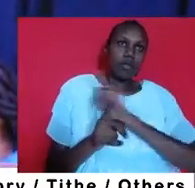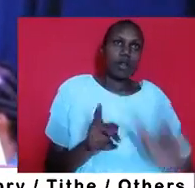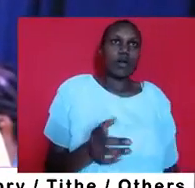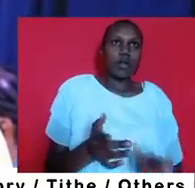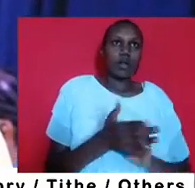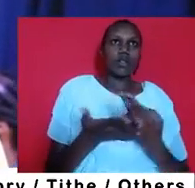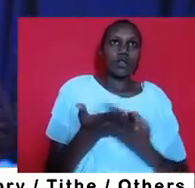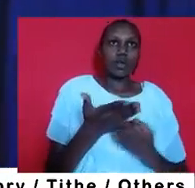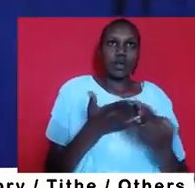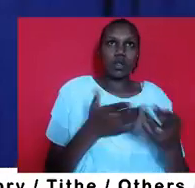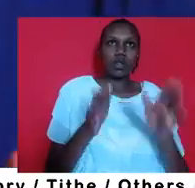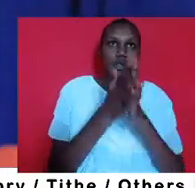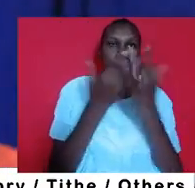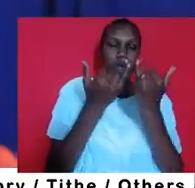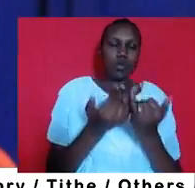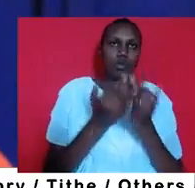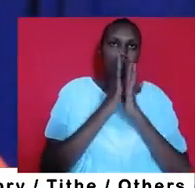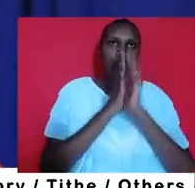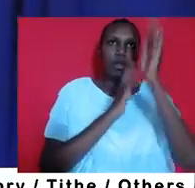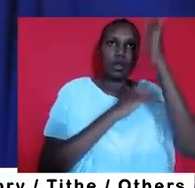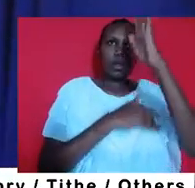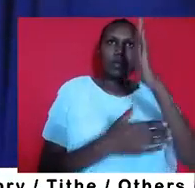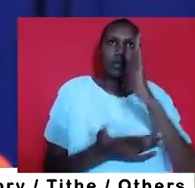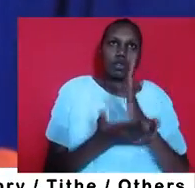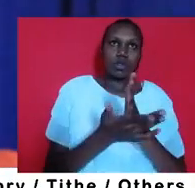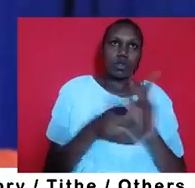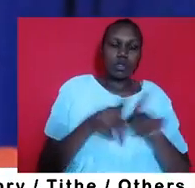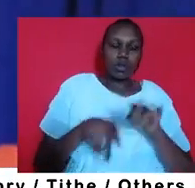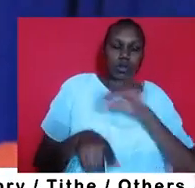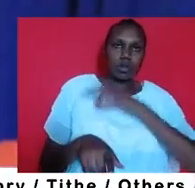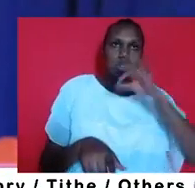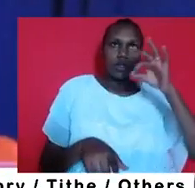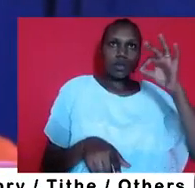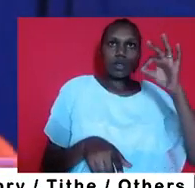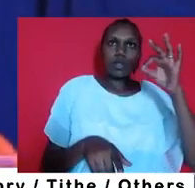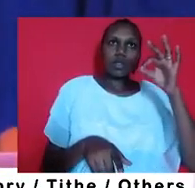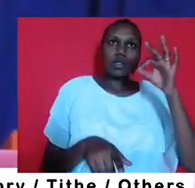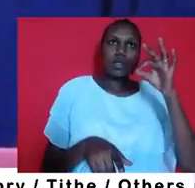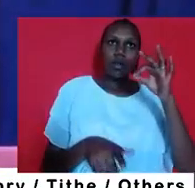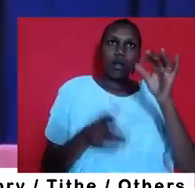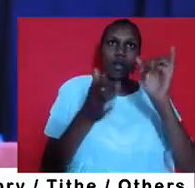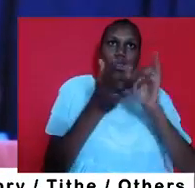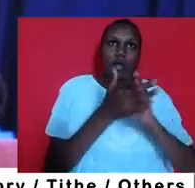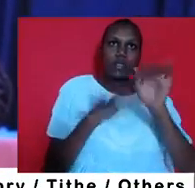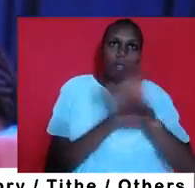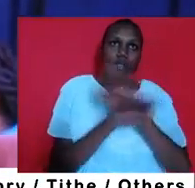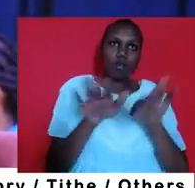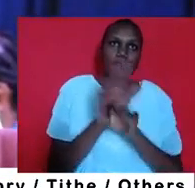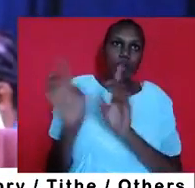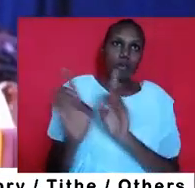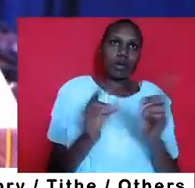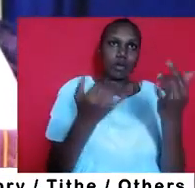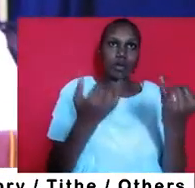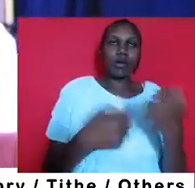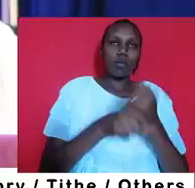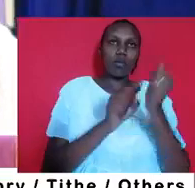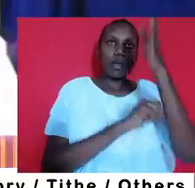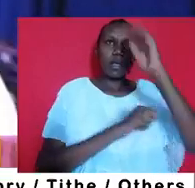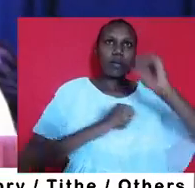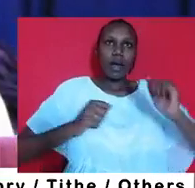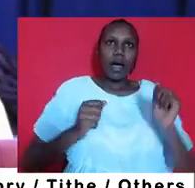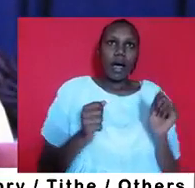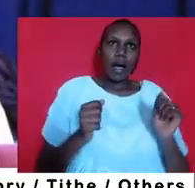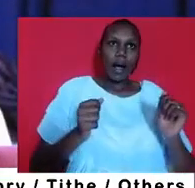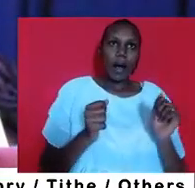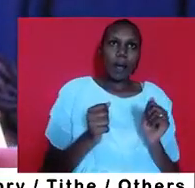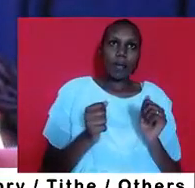takatifu. Basi tuombe atupe toba la kweli na roho wake mtakatifu, ili mambo yote tunayotenda sasa yampendeze na maisha yetu